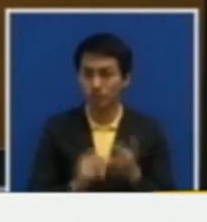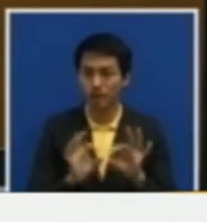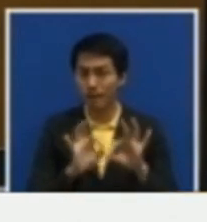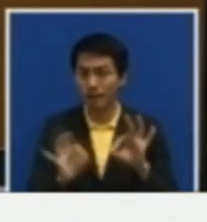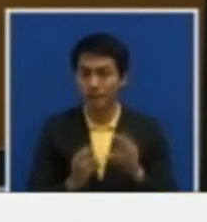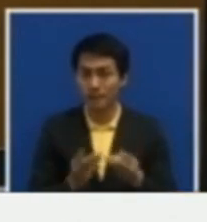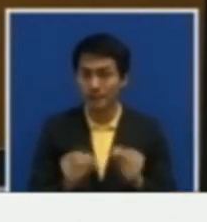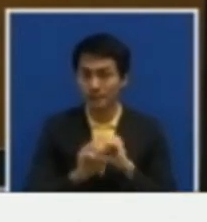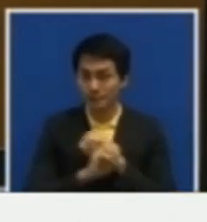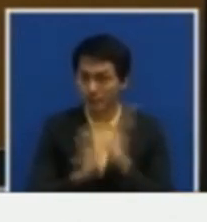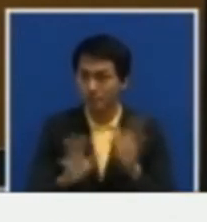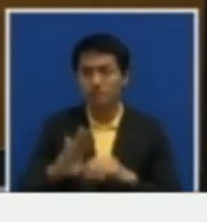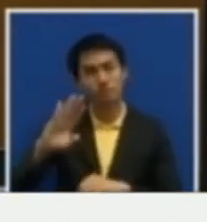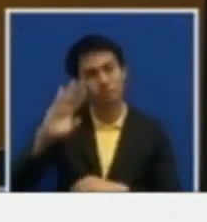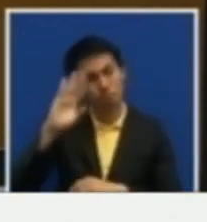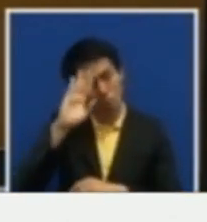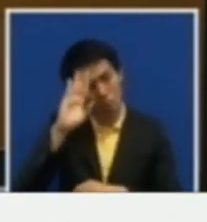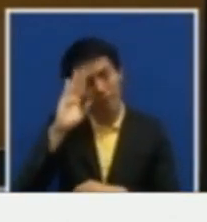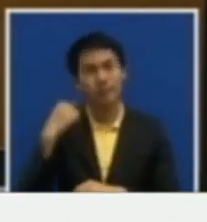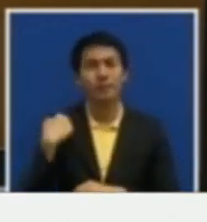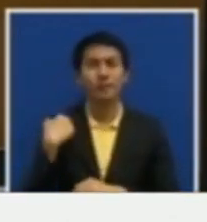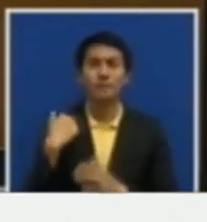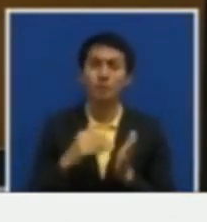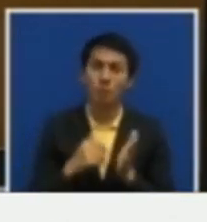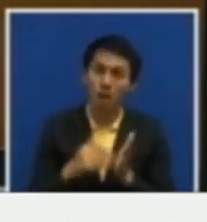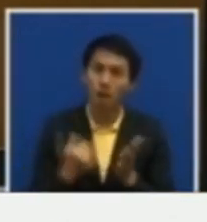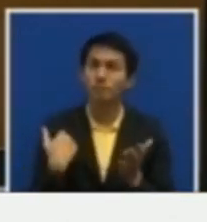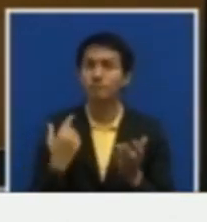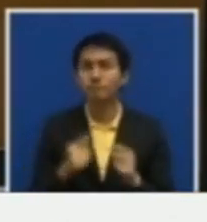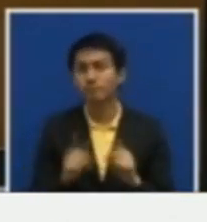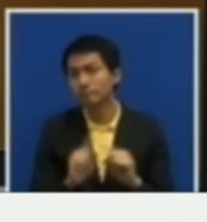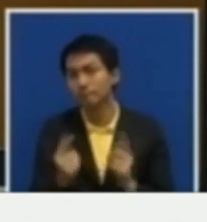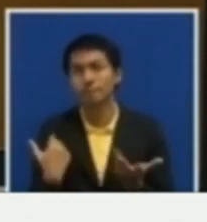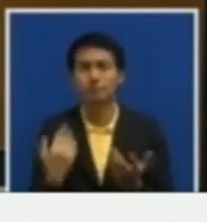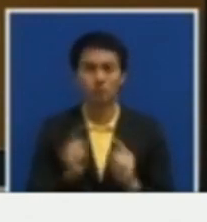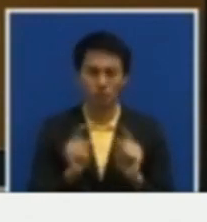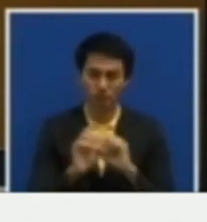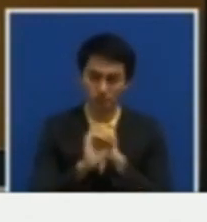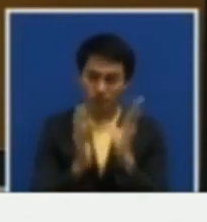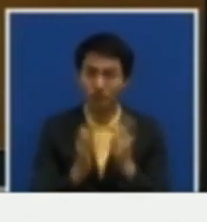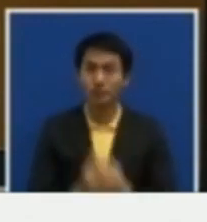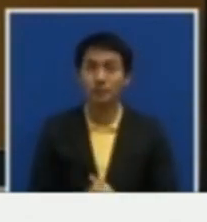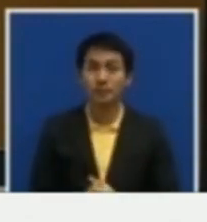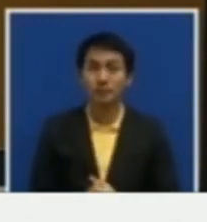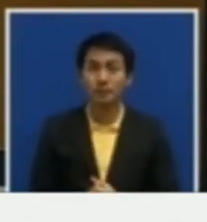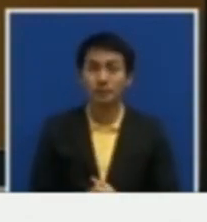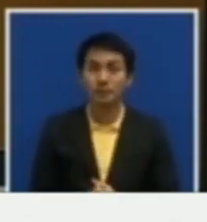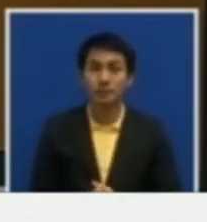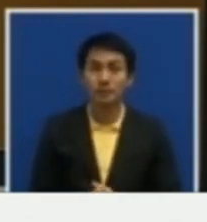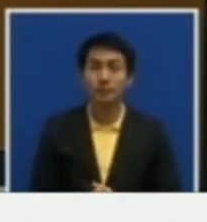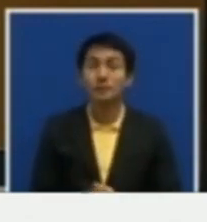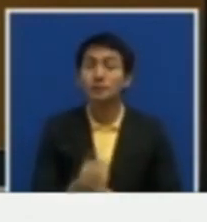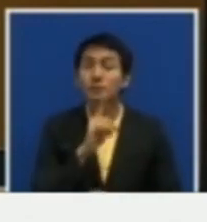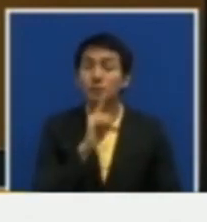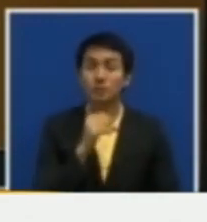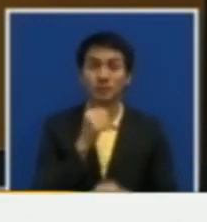นอกจากนี้อาจจะมีการจัดลำดับนะตามความสมัครใจโดยสมาชิกกลุ่มแรกไปทานอาหารกลางวันในเวลา 11:30 น.โดยให้ส